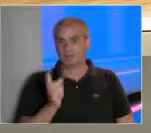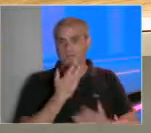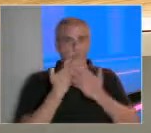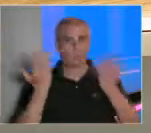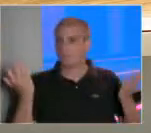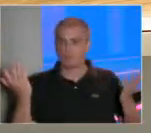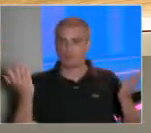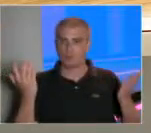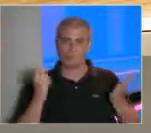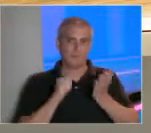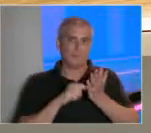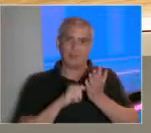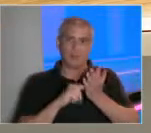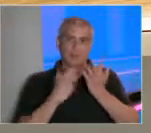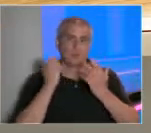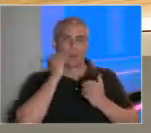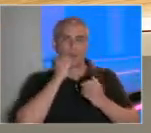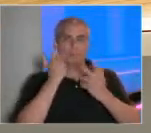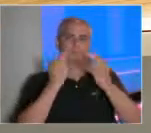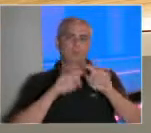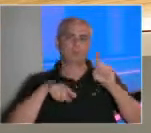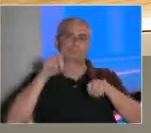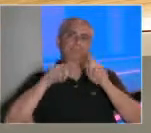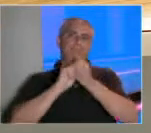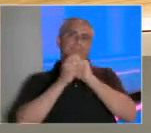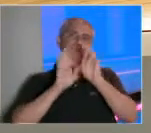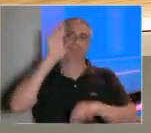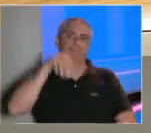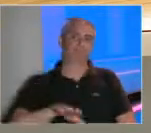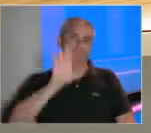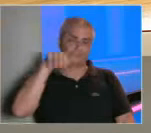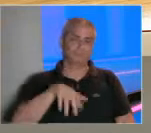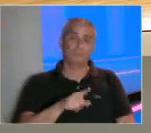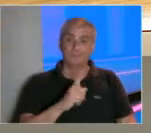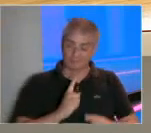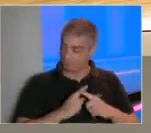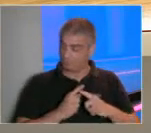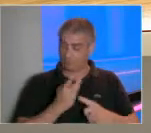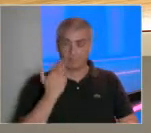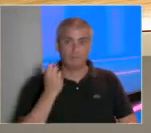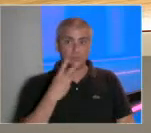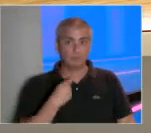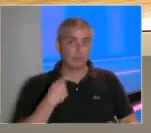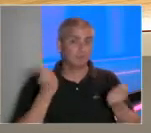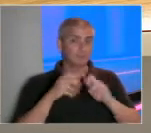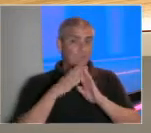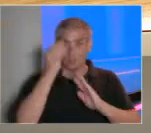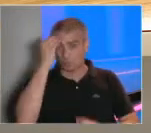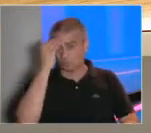לנו, כי המספרים כל יום משתנים. ודרך אגב, בדיוק לפני שבועיים סגרנו את הבית